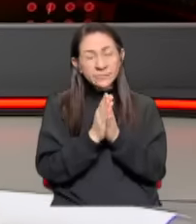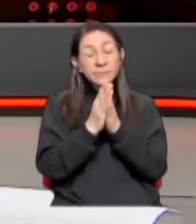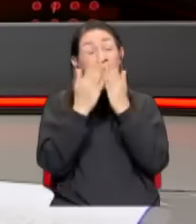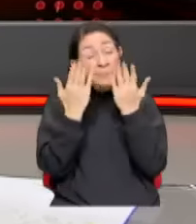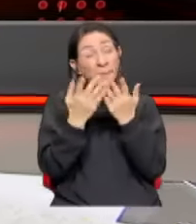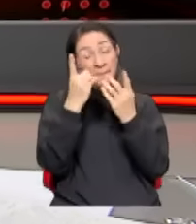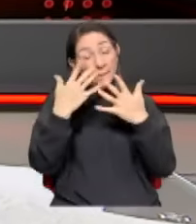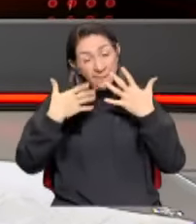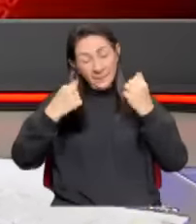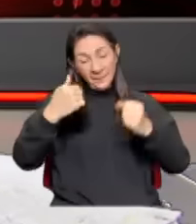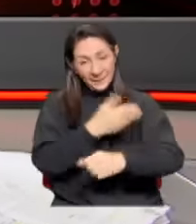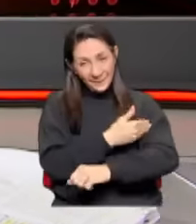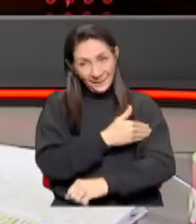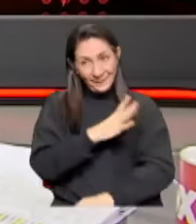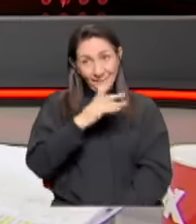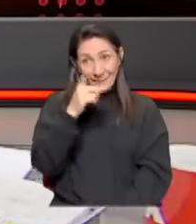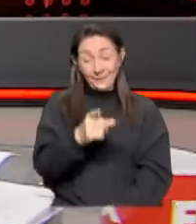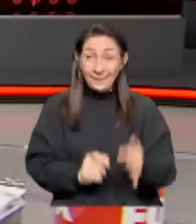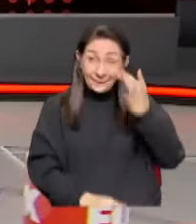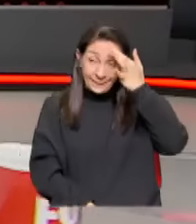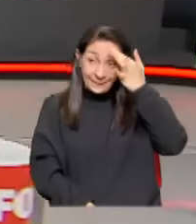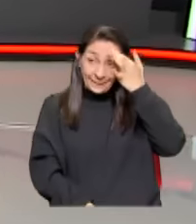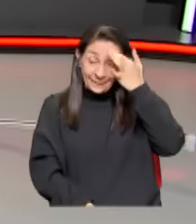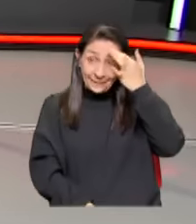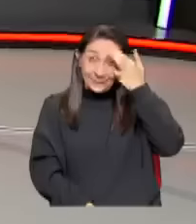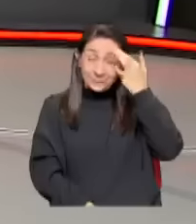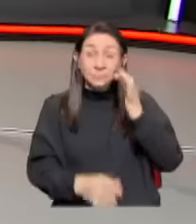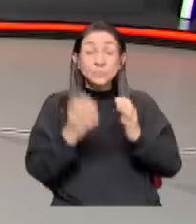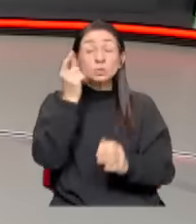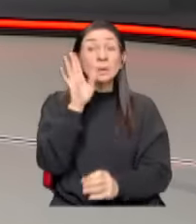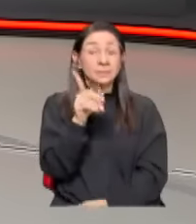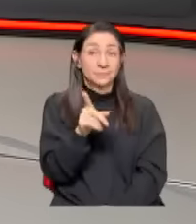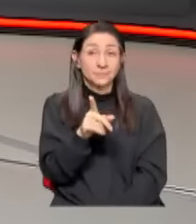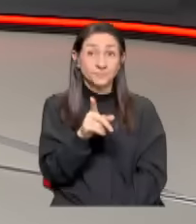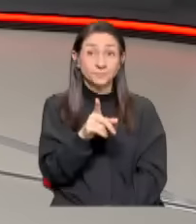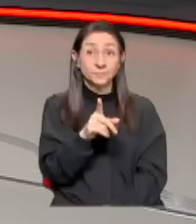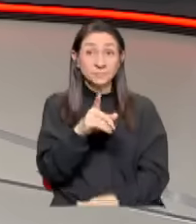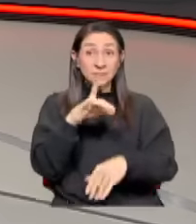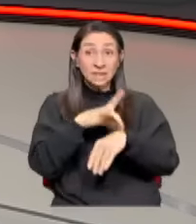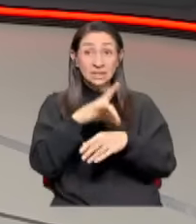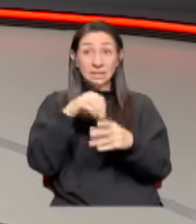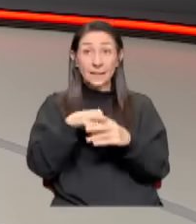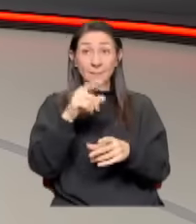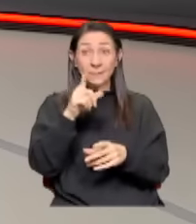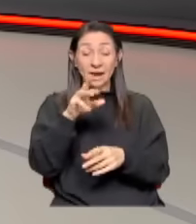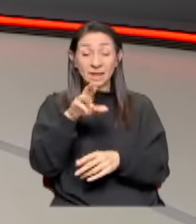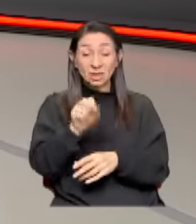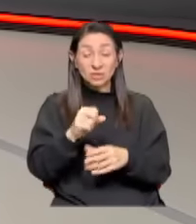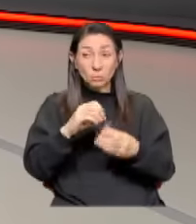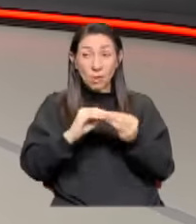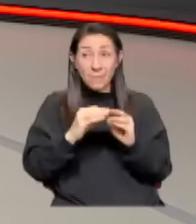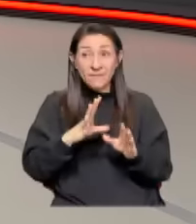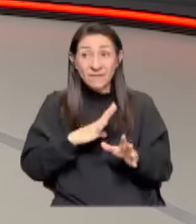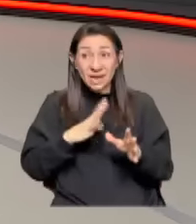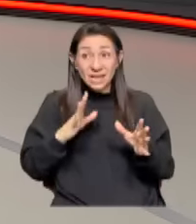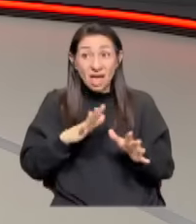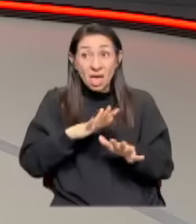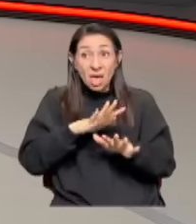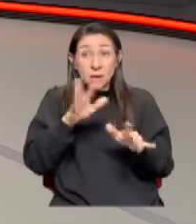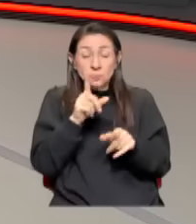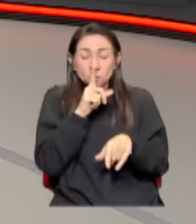tabii bir de sağlık hizmetleri var. Sağlık hizmetlerini unutmayalım. Hastanelerde bir randevu krizi var ki